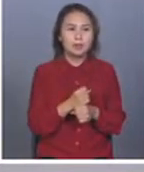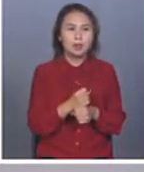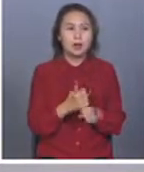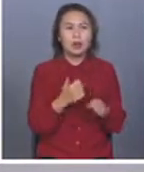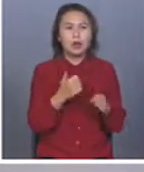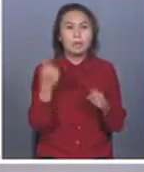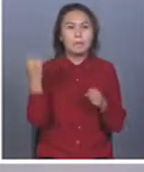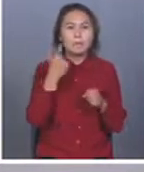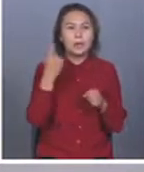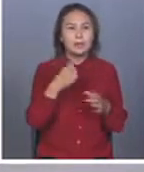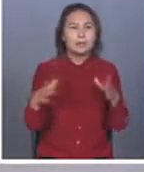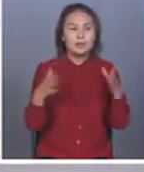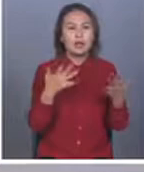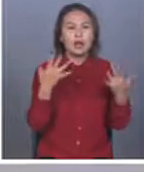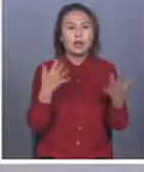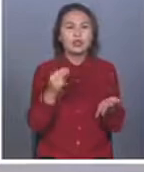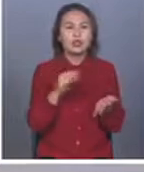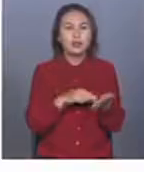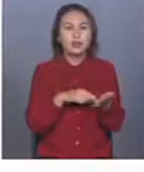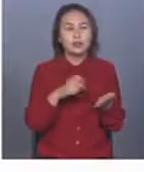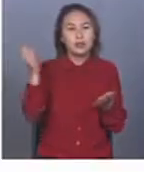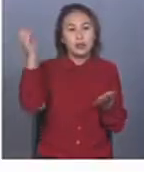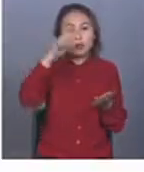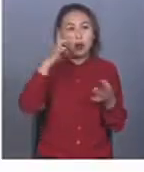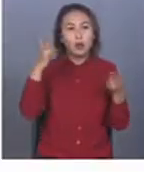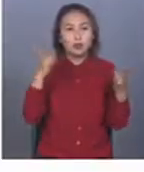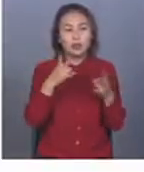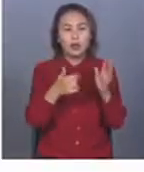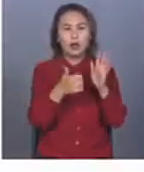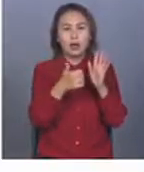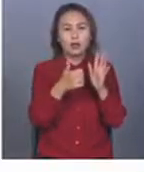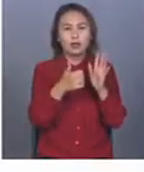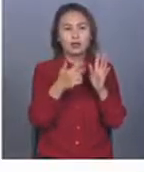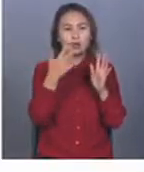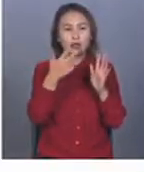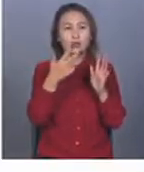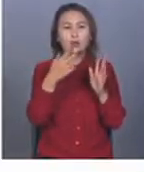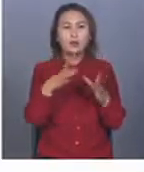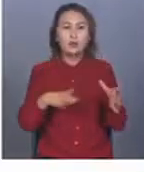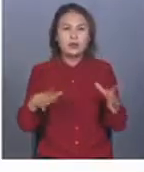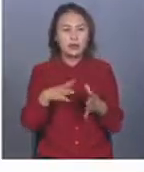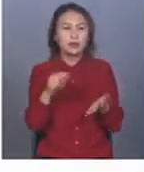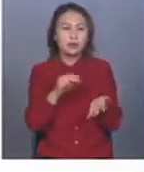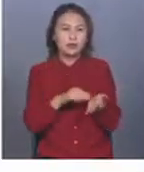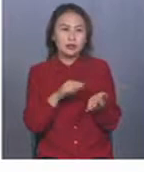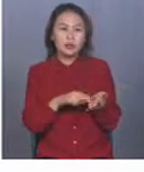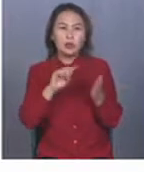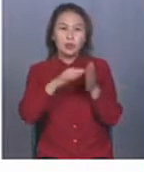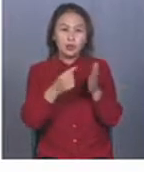бір пиццаның қанша тұратынын біліп алуымыз керек. Ол үшін 3 пиццаның құнын сол пиццаның санына